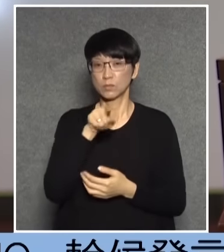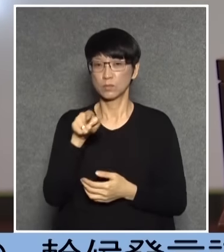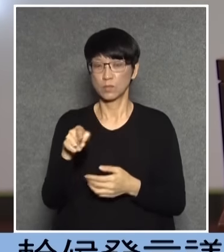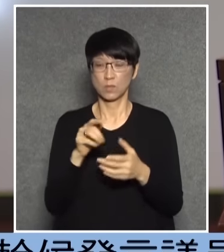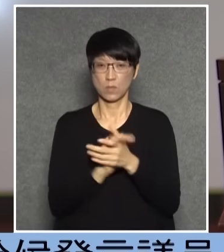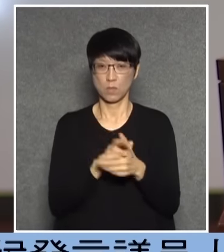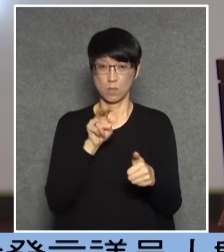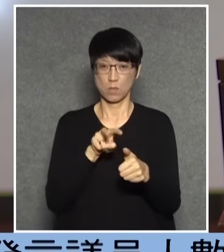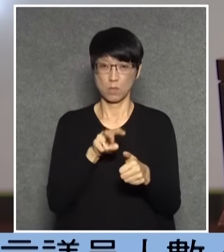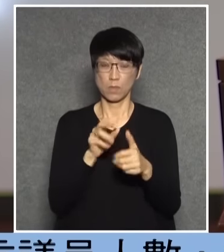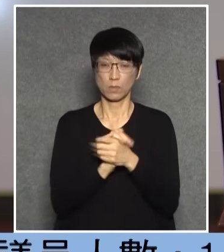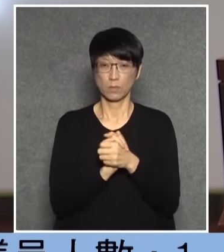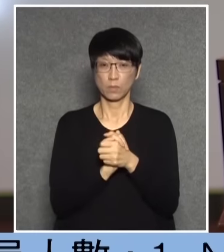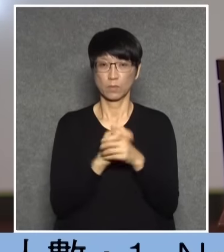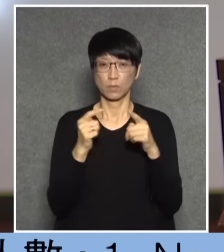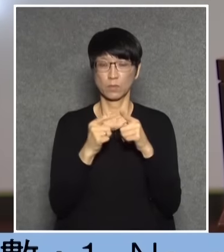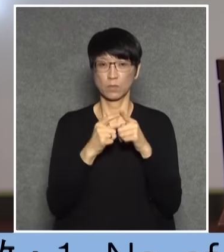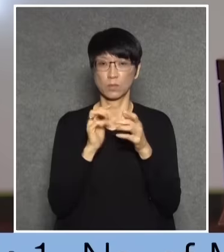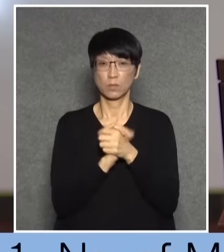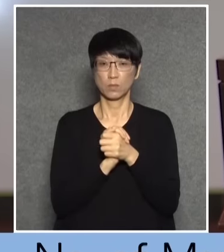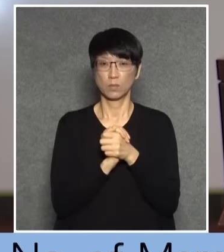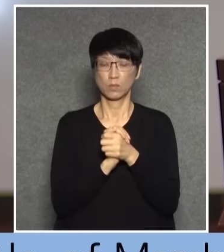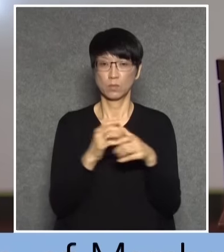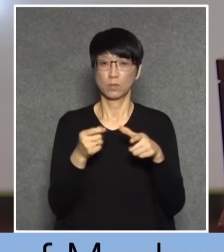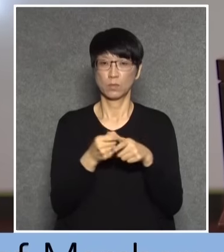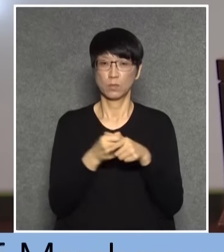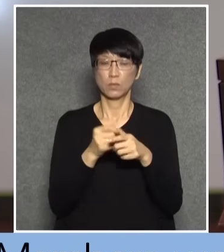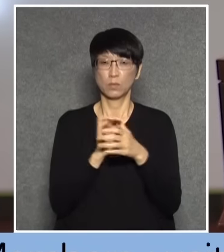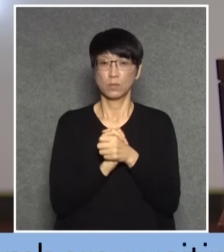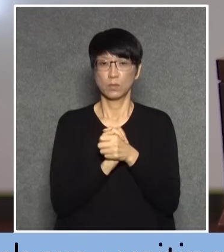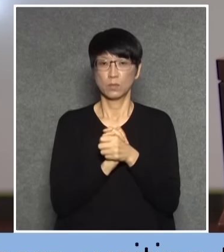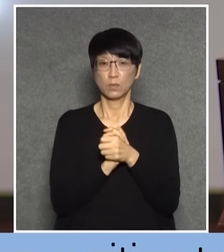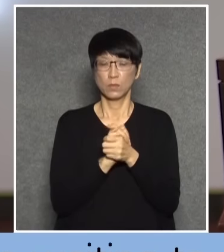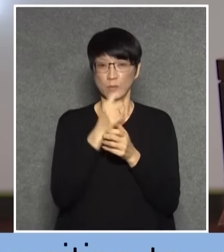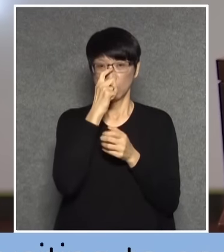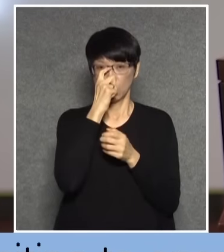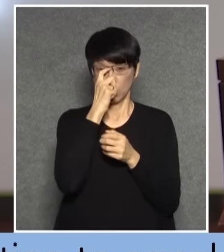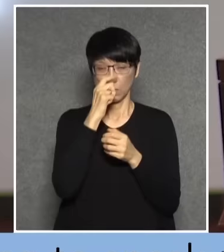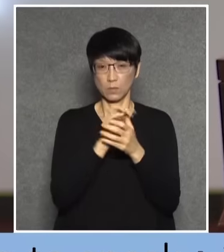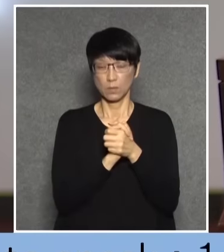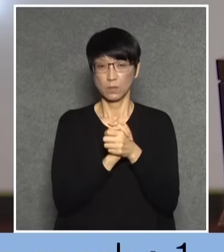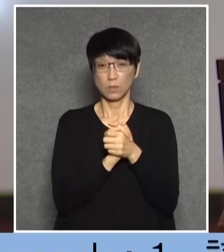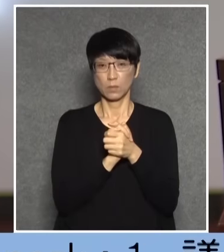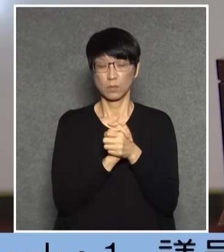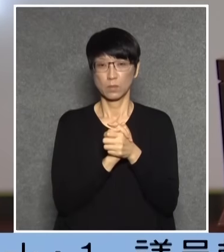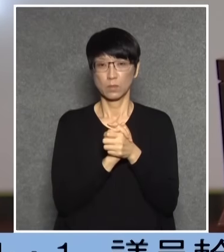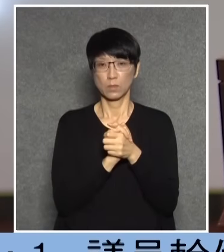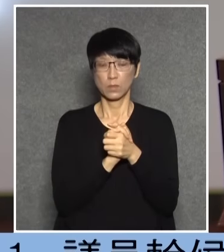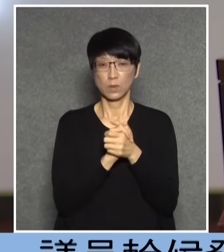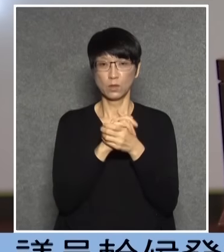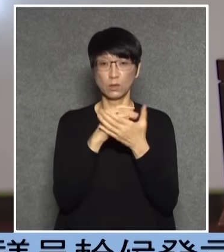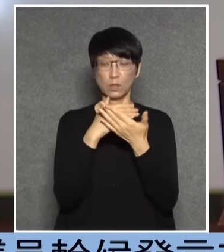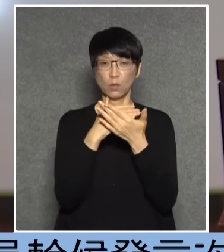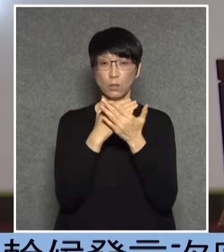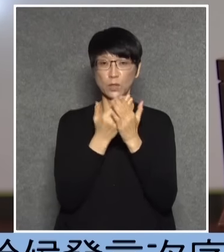謂監控嘅人聽咧？咁呢個先至叫公道咧，係咪？咁所以呢個咧都係當然呢個修訂